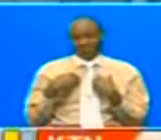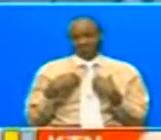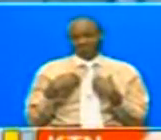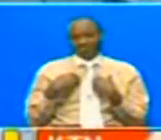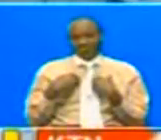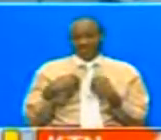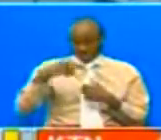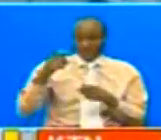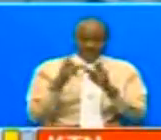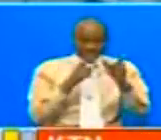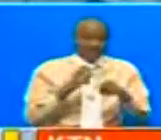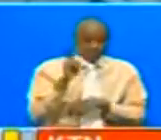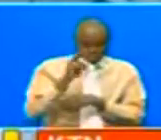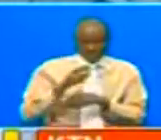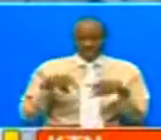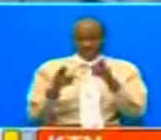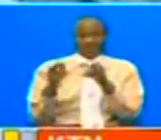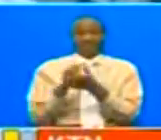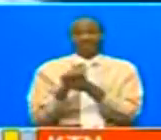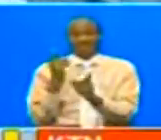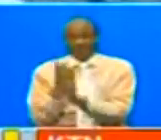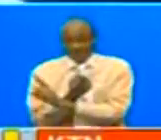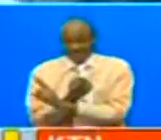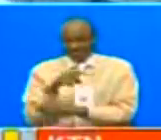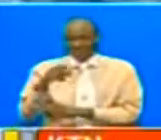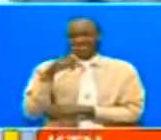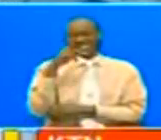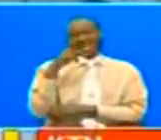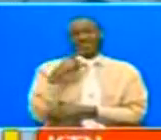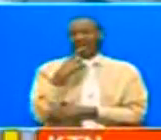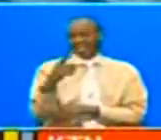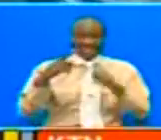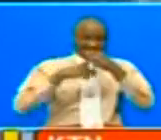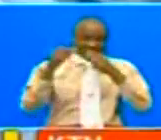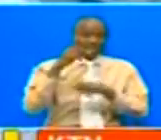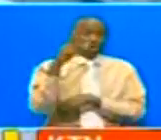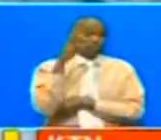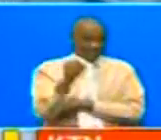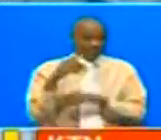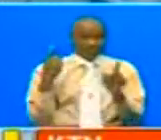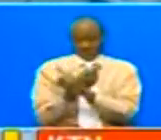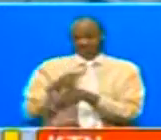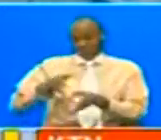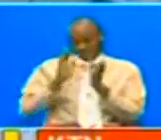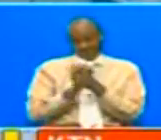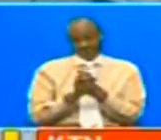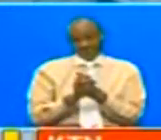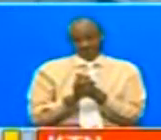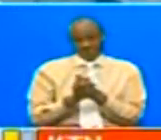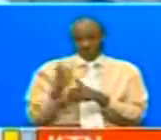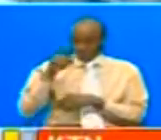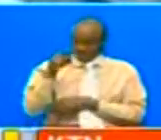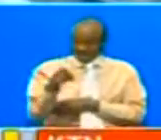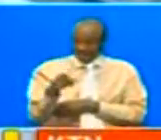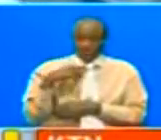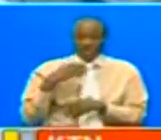Kama Mandera tutatumia River Dawa, ile iko na kilomita 160 kutoka pandule nyingine paka mwisho. Tayari